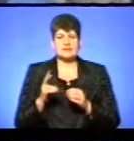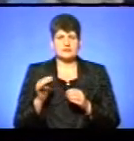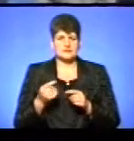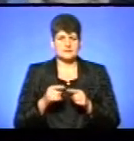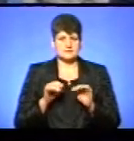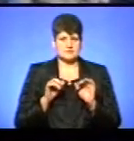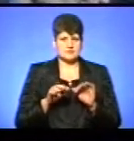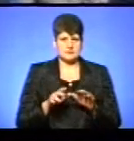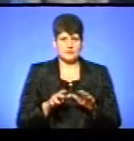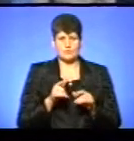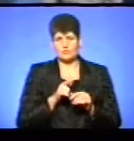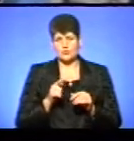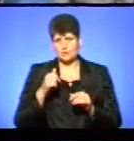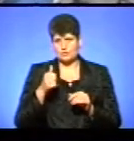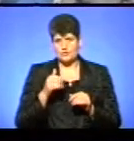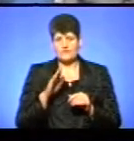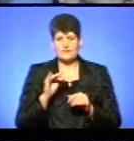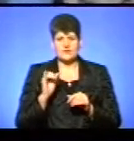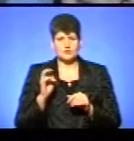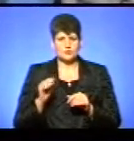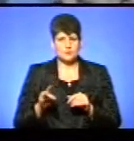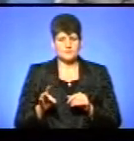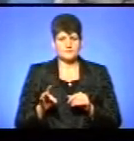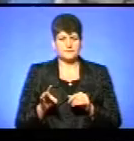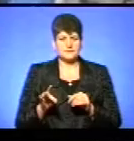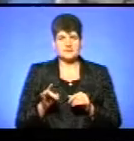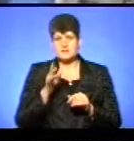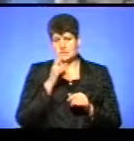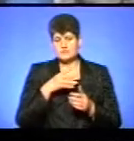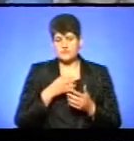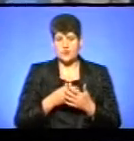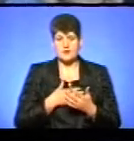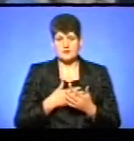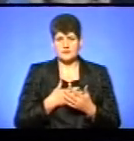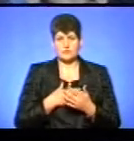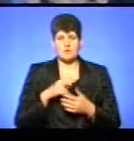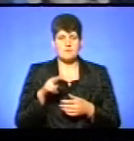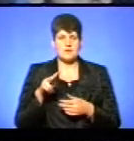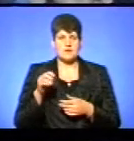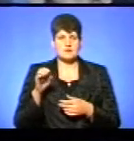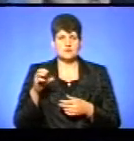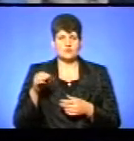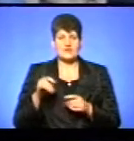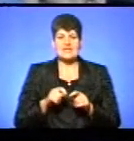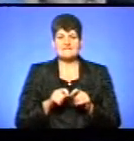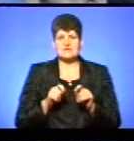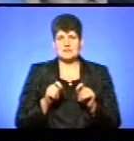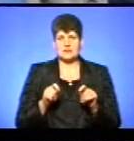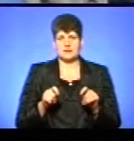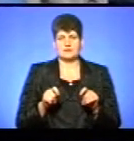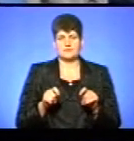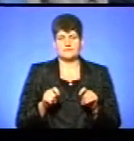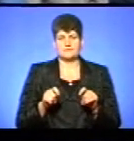заходів протягом року. І Віктор за час свого там активного пластування відкрив тут